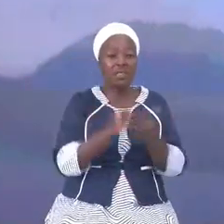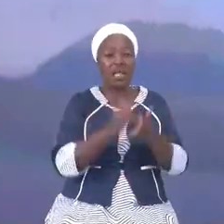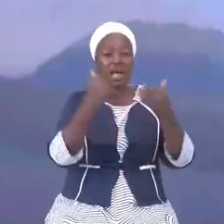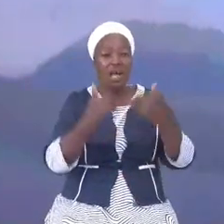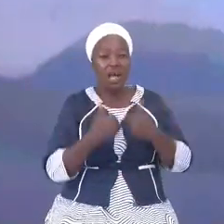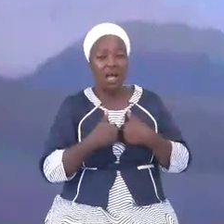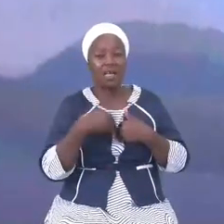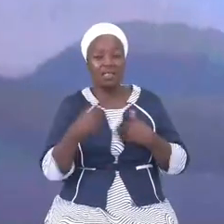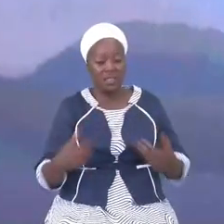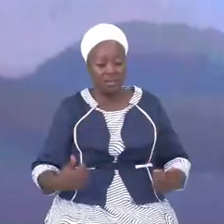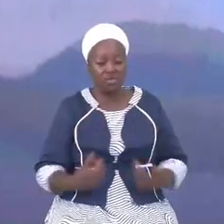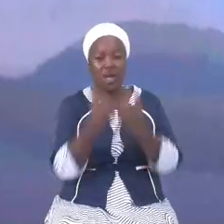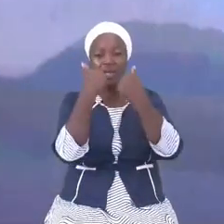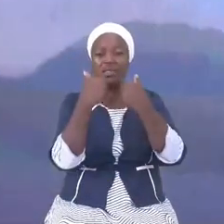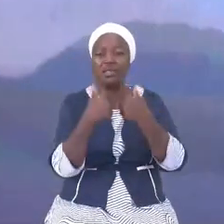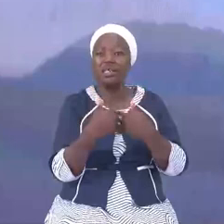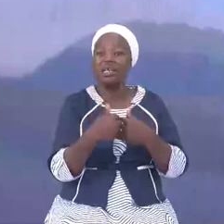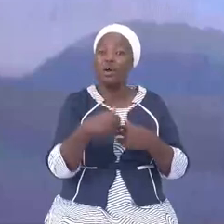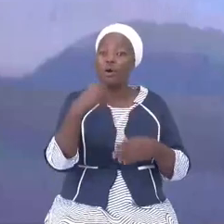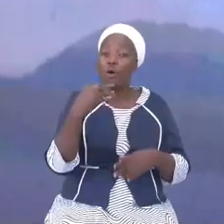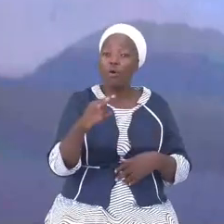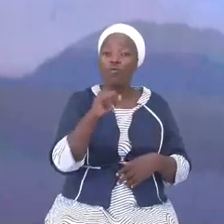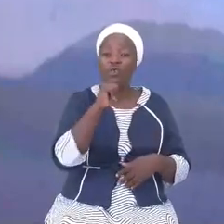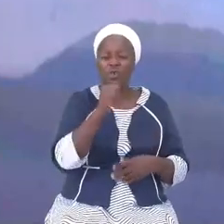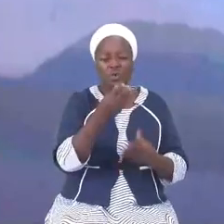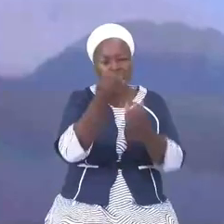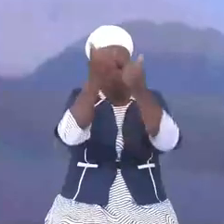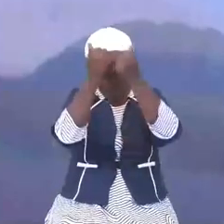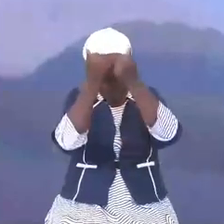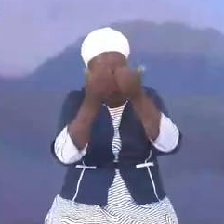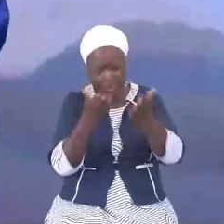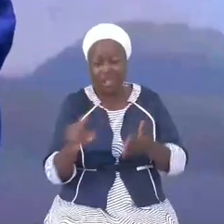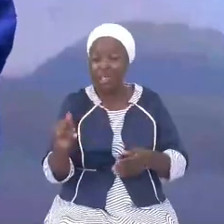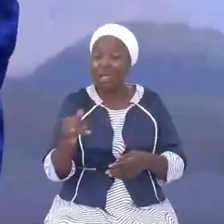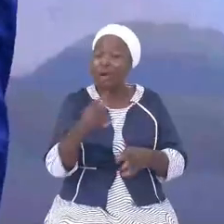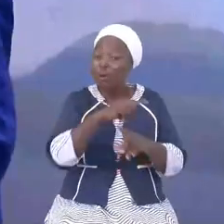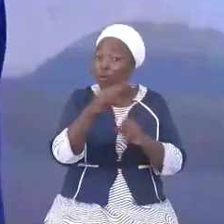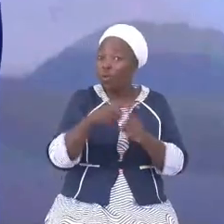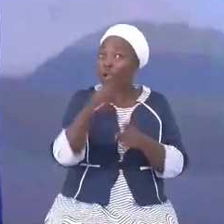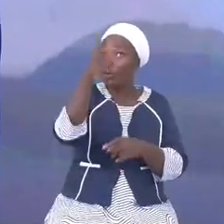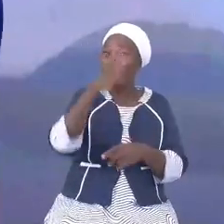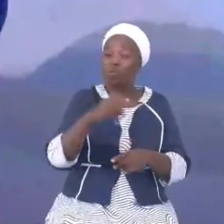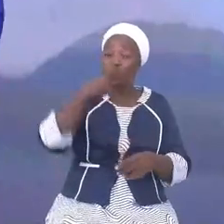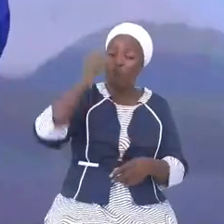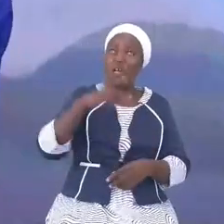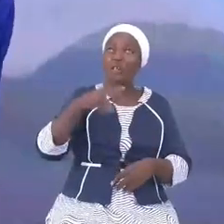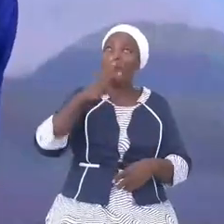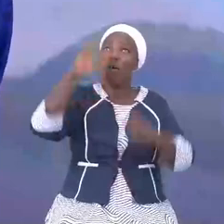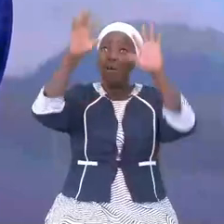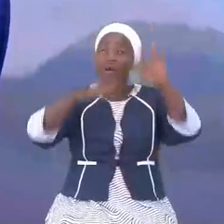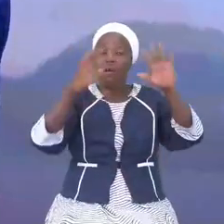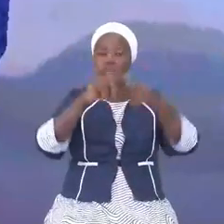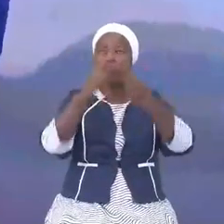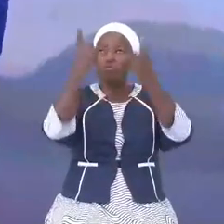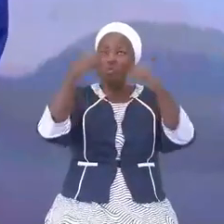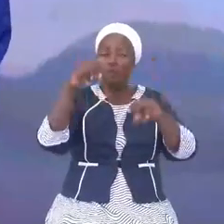défi de ne pas obéir. Quand Dieu commande à la pluie de tomber, au temps de Noé,